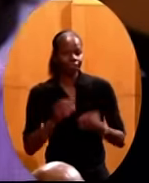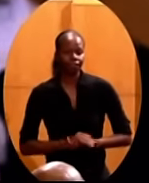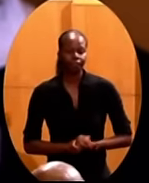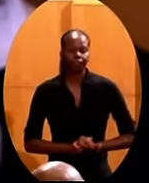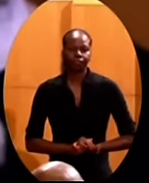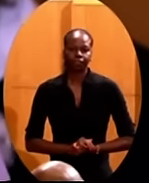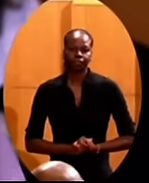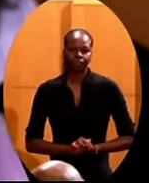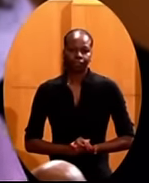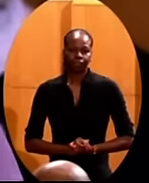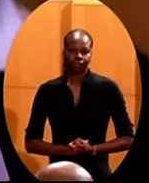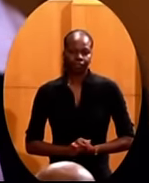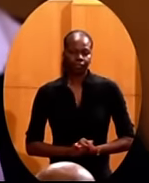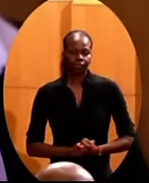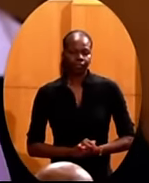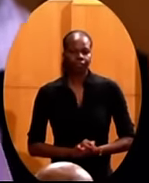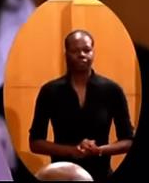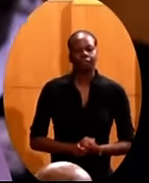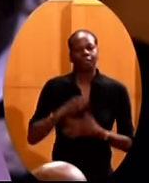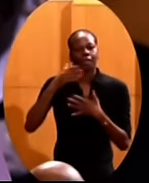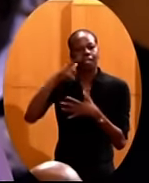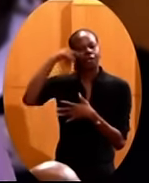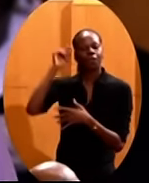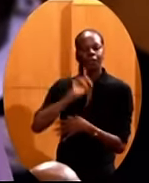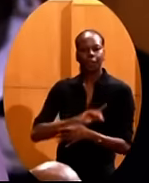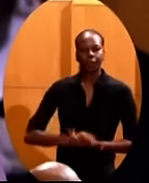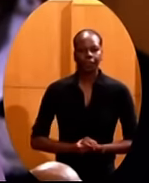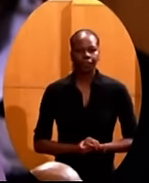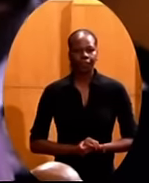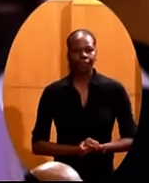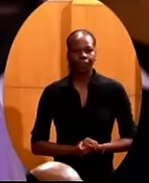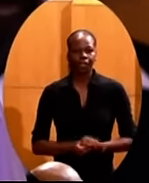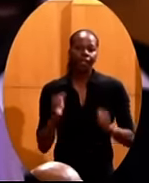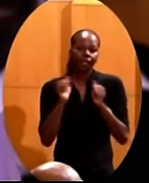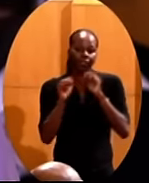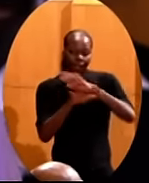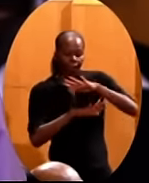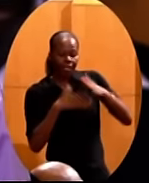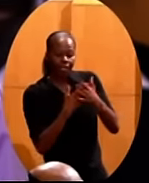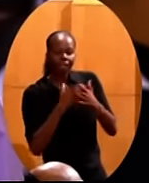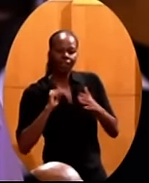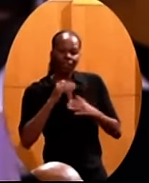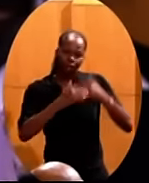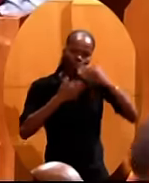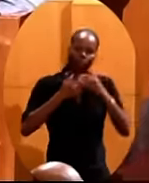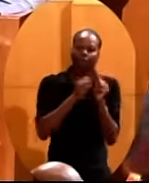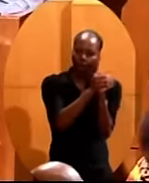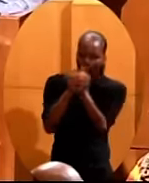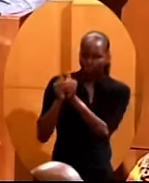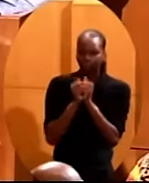féconde martinicais et martinica c'est sur cette base que nous construirons ensemble